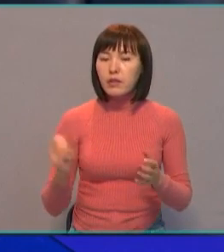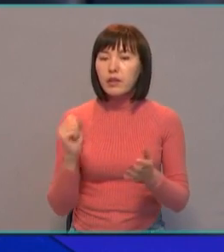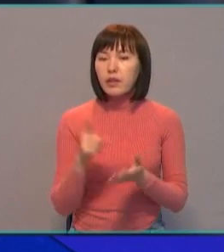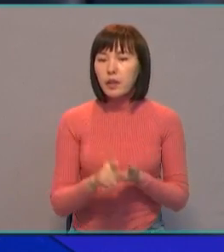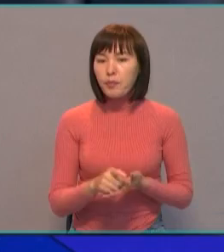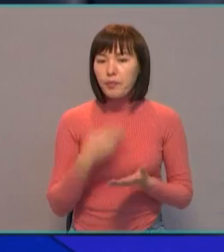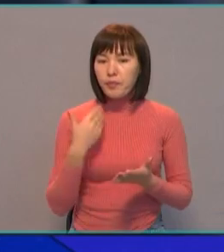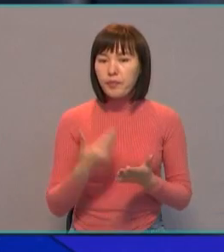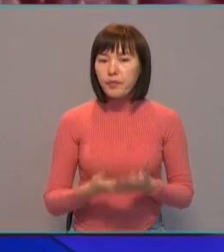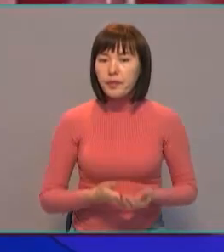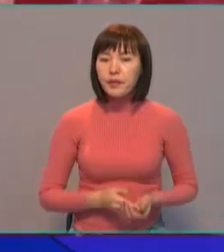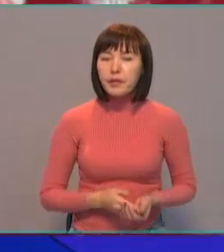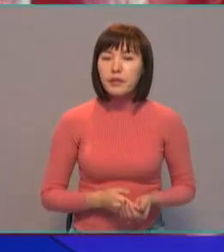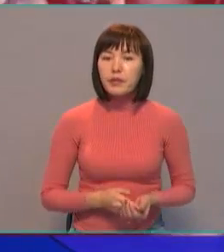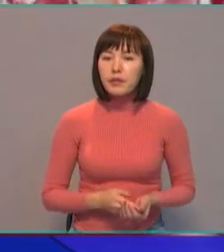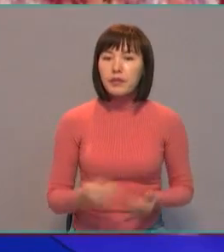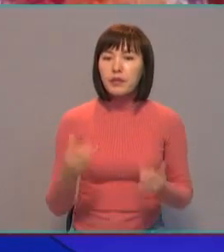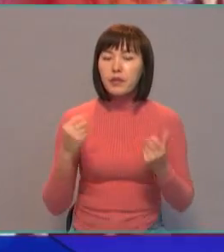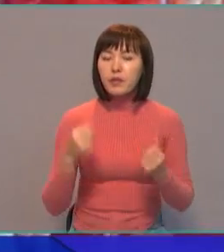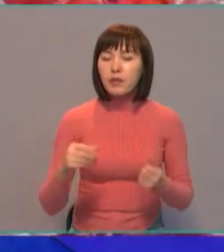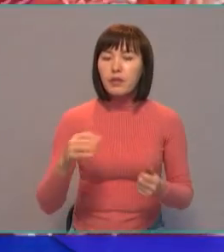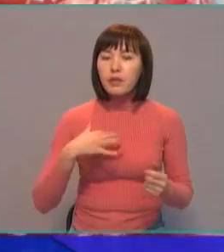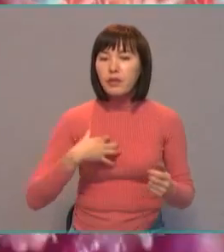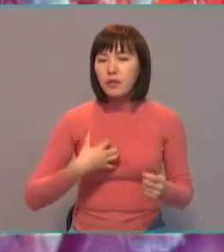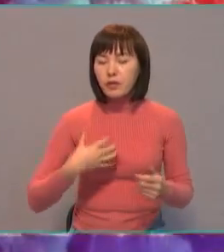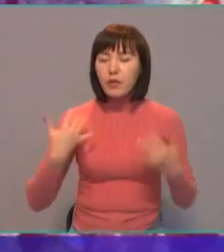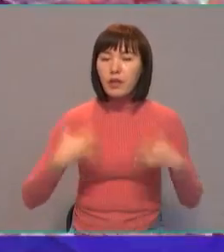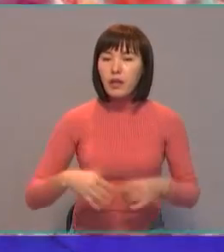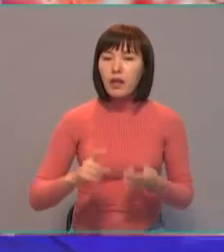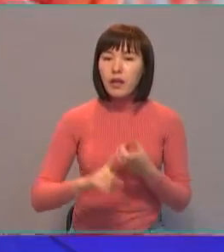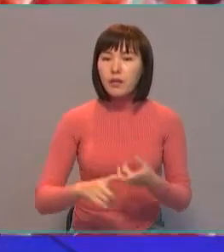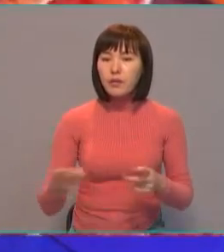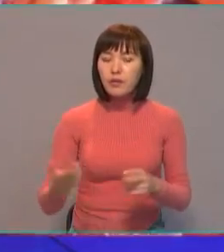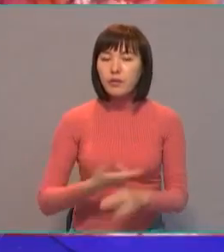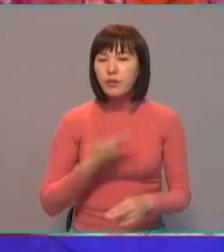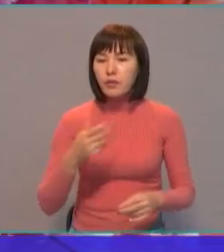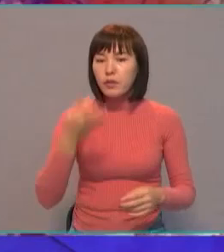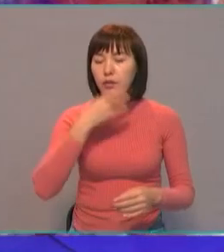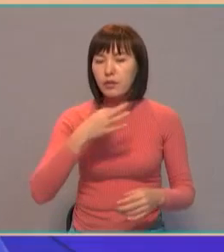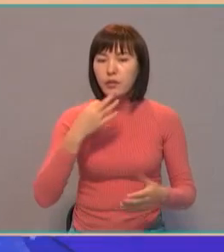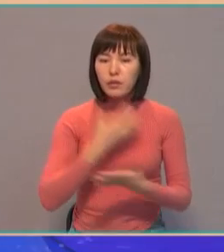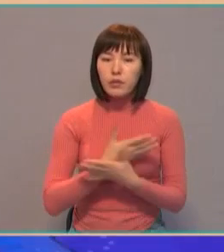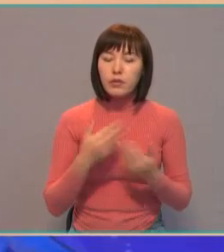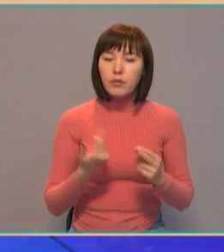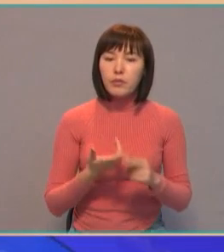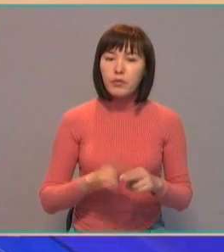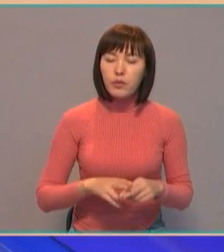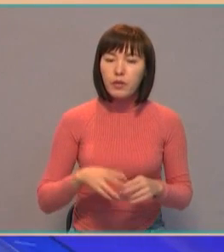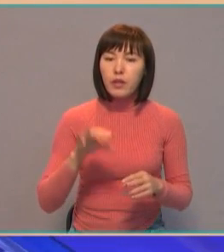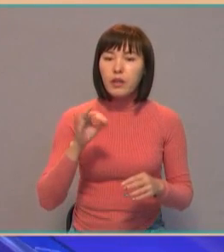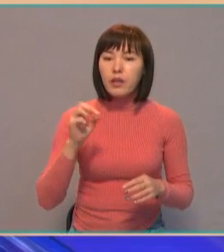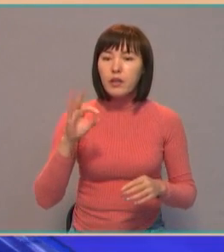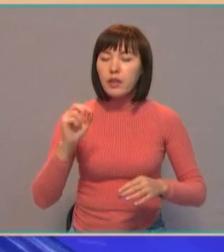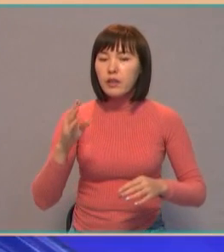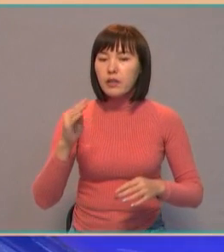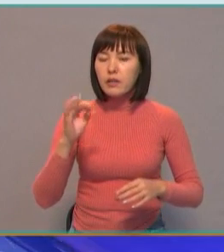тапсырыңызды сұранамын. Қазіргі таңда өкінішке орай ағзадан вирусты толығымен жоятын дәрілік заттар жоқ. Сондықтан АИТВ